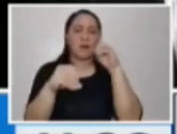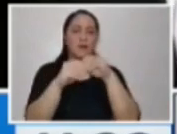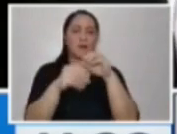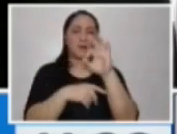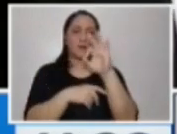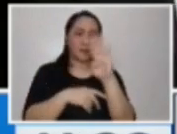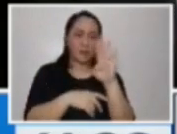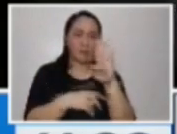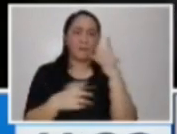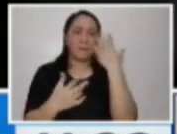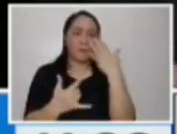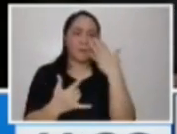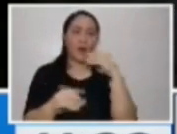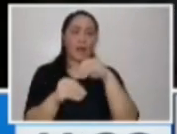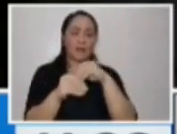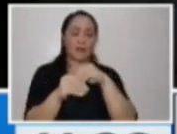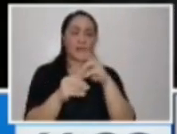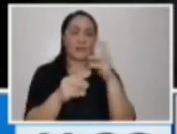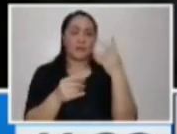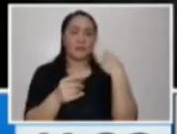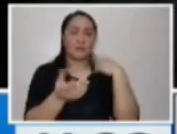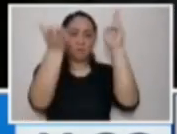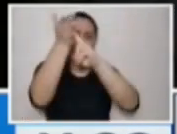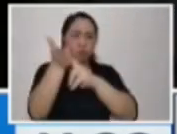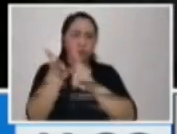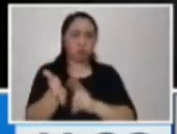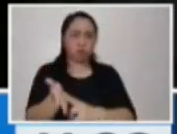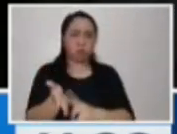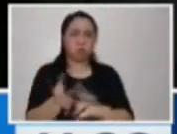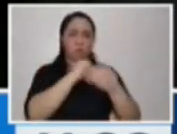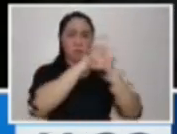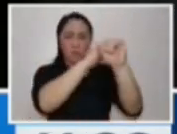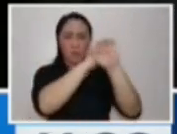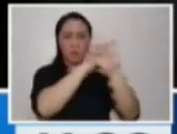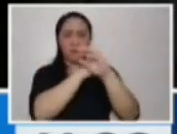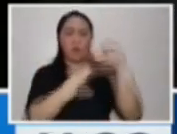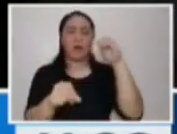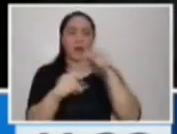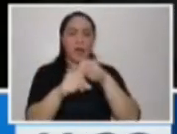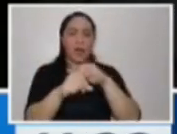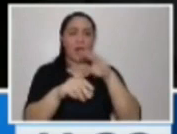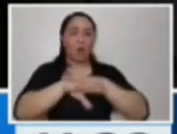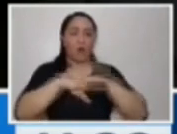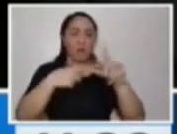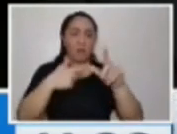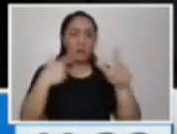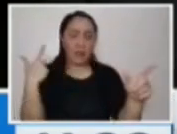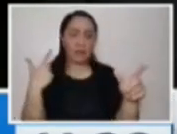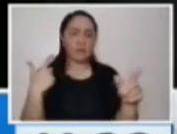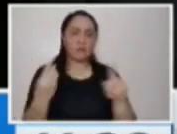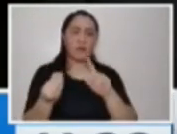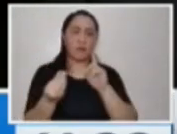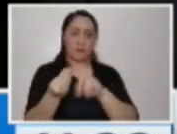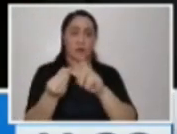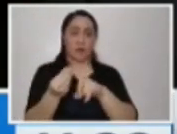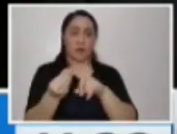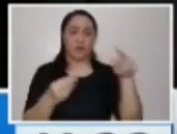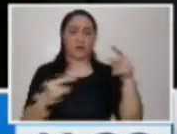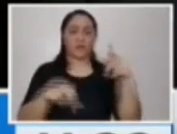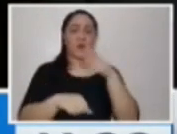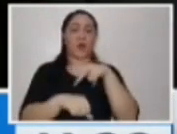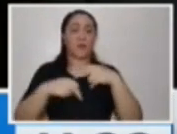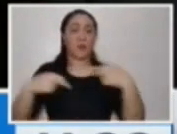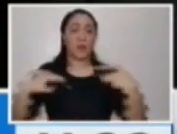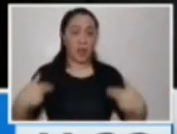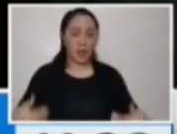2020, the increase is from 2.75% last year to 3% this year. So 0.25 lang ang in-increase